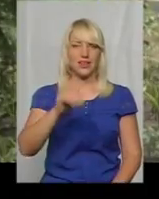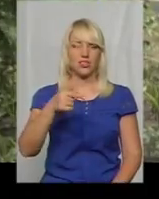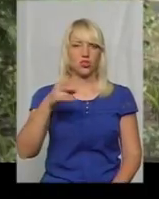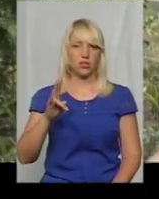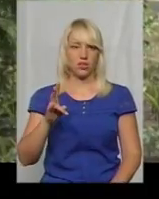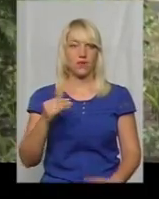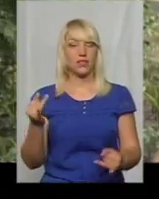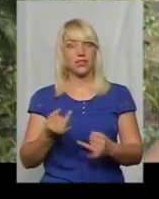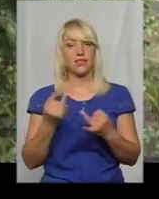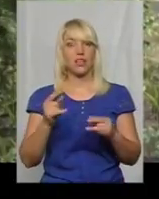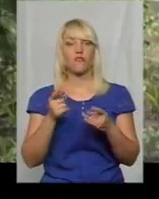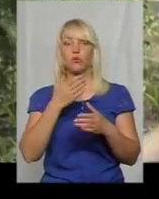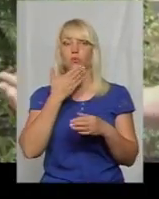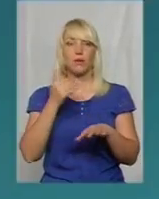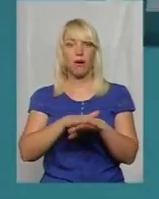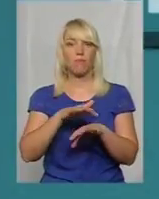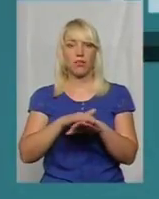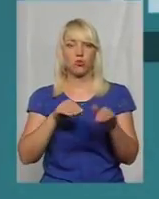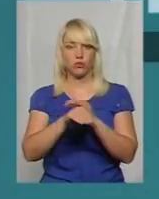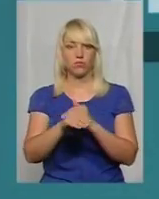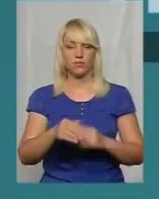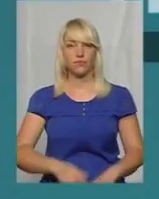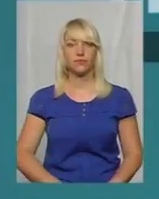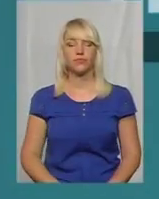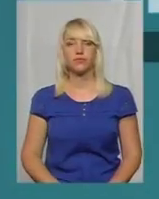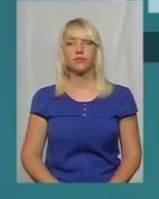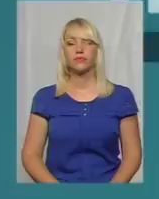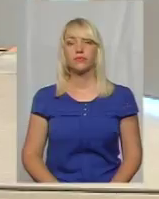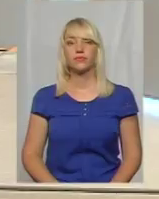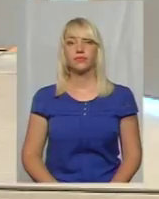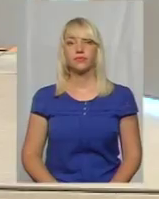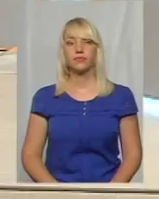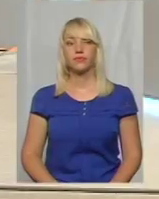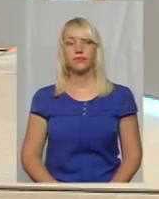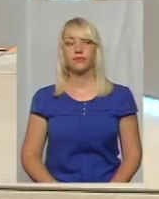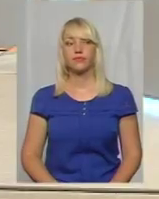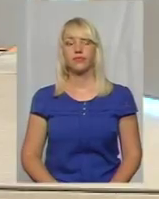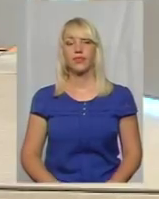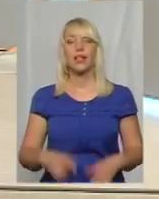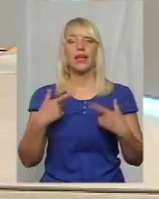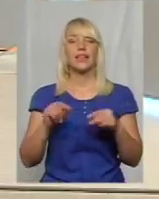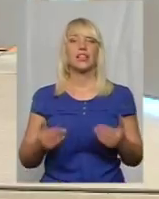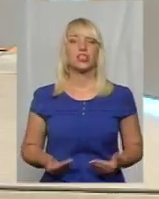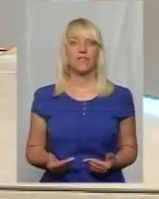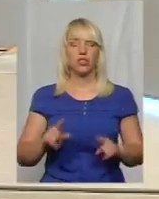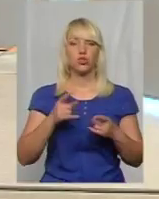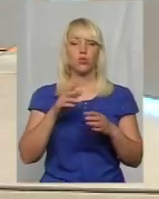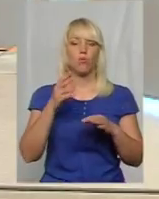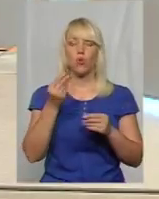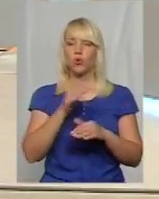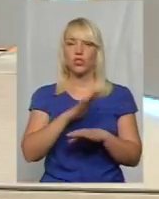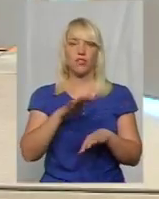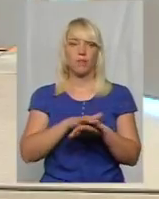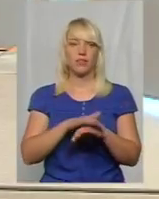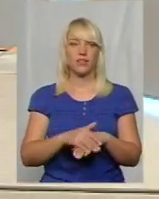Тобто цікаво, чому гроші не в банку. Тож, де живете і чому гроші не в банку? Давайте спочатку